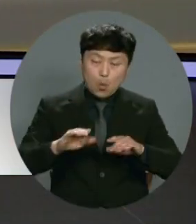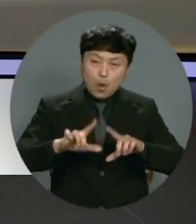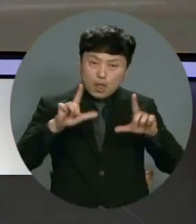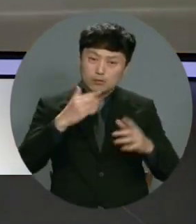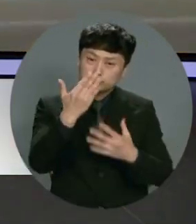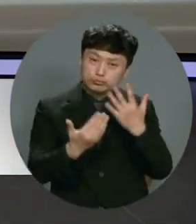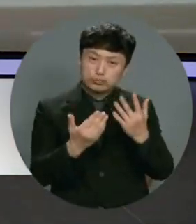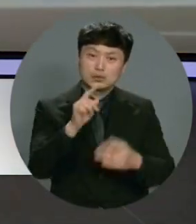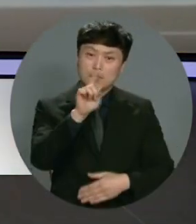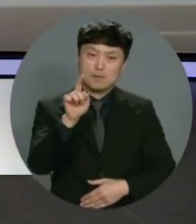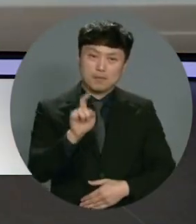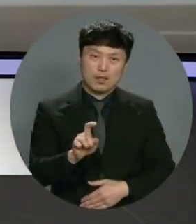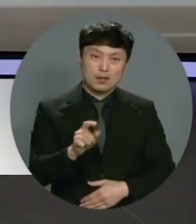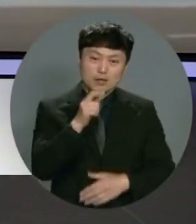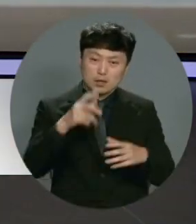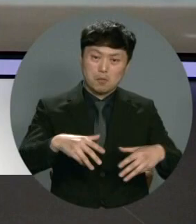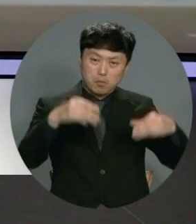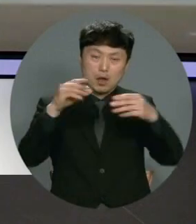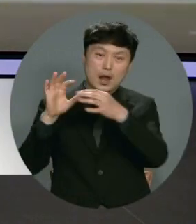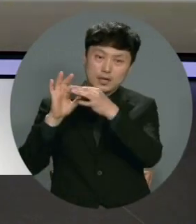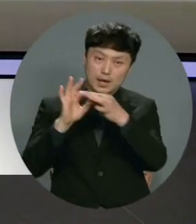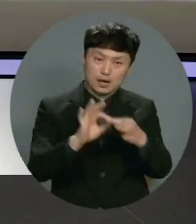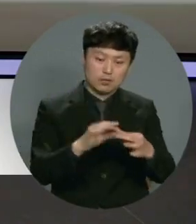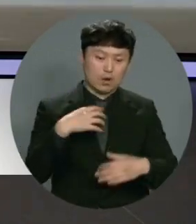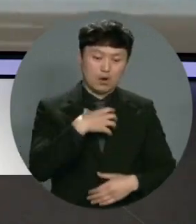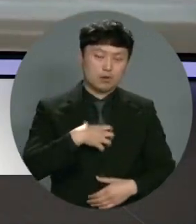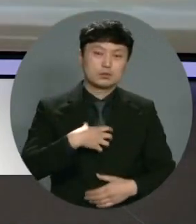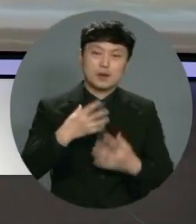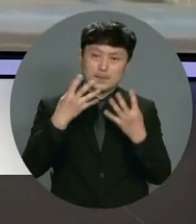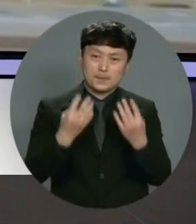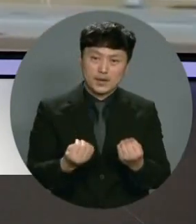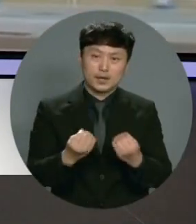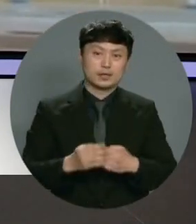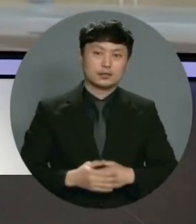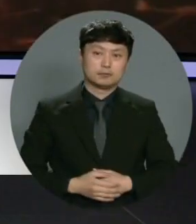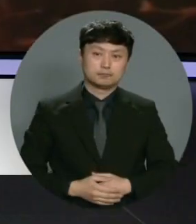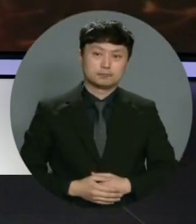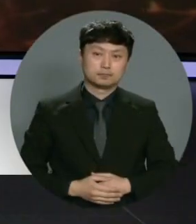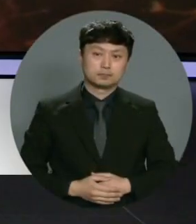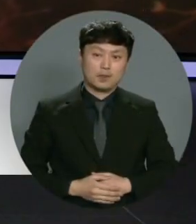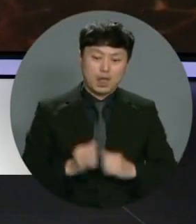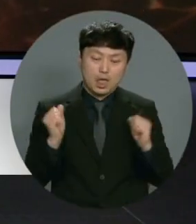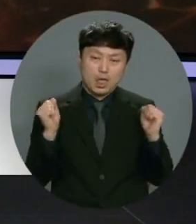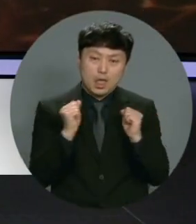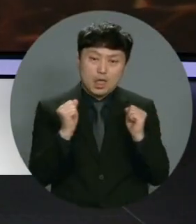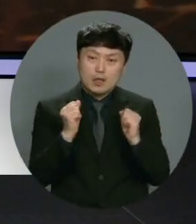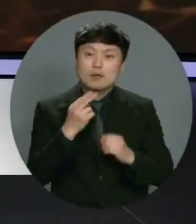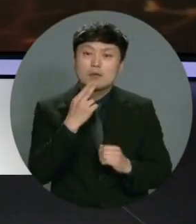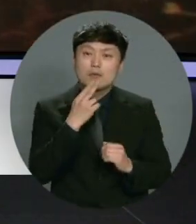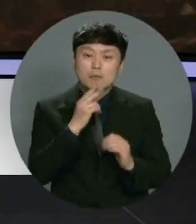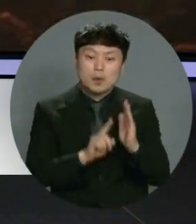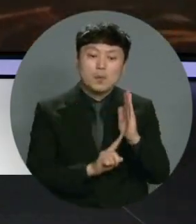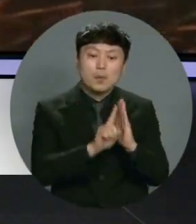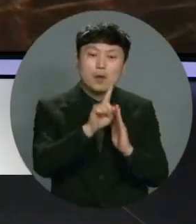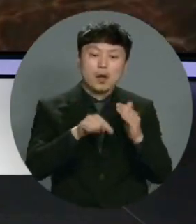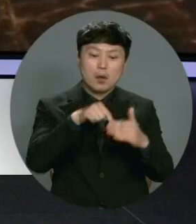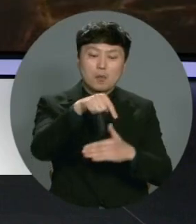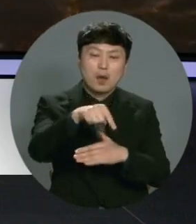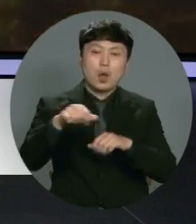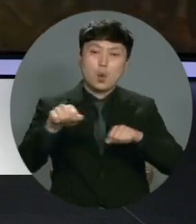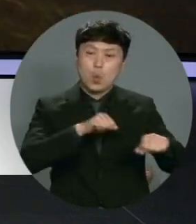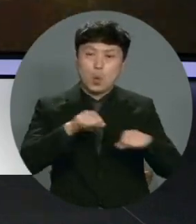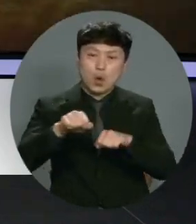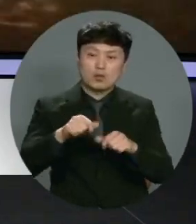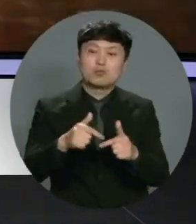어떨까? 건조한 날씨와 가뭄은 여전해서 걱정이 많습니다. 여기에다 강추위가 물러가면서 야외 활동도 늘고